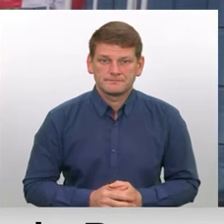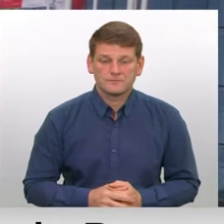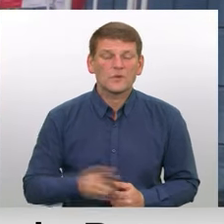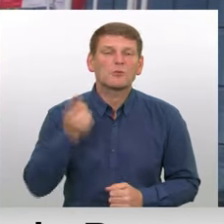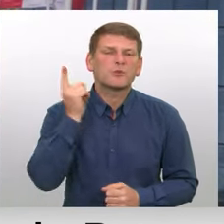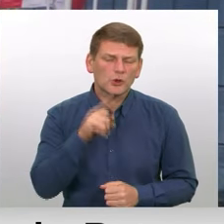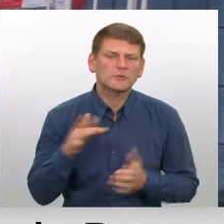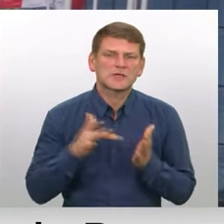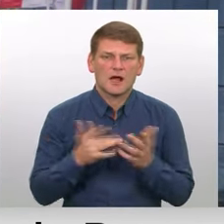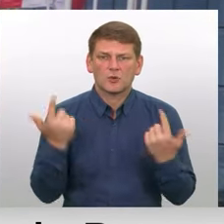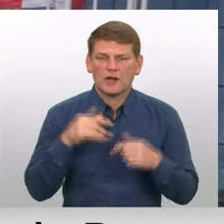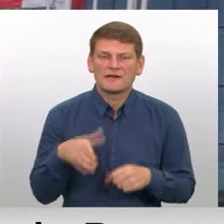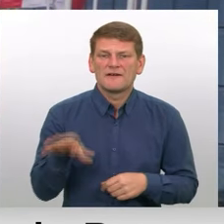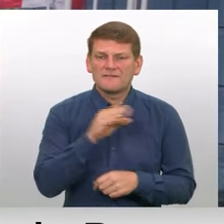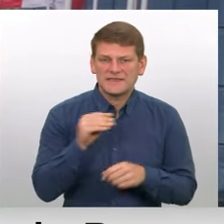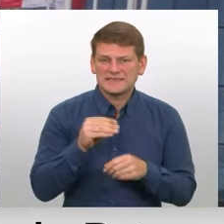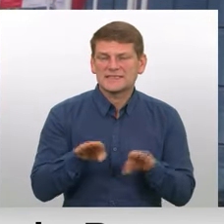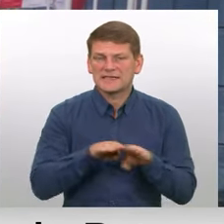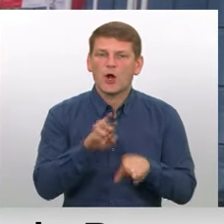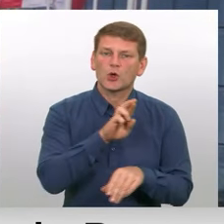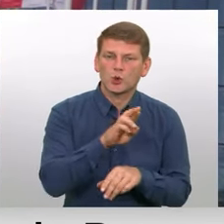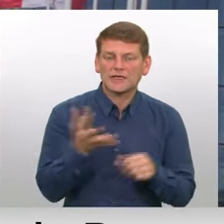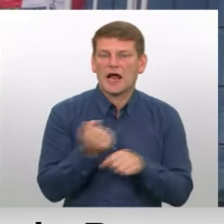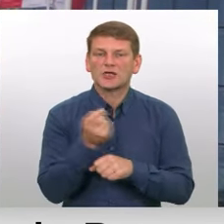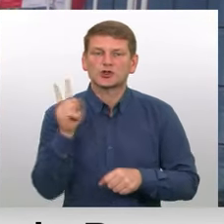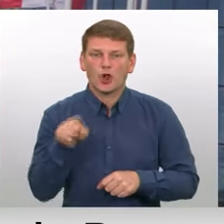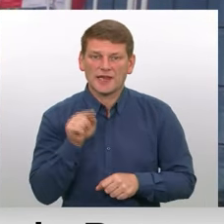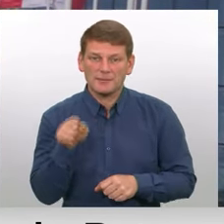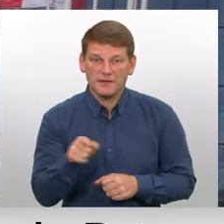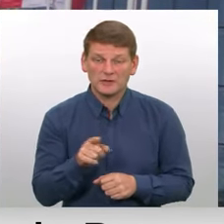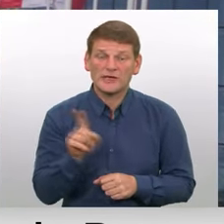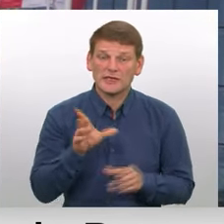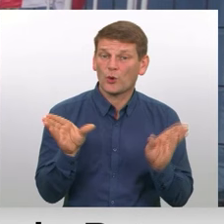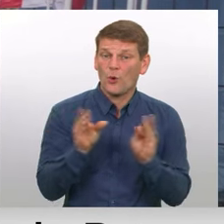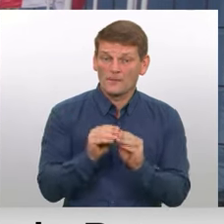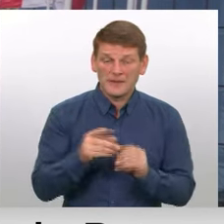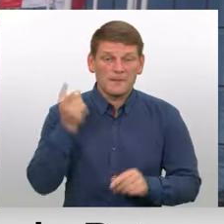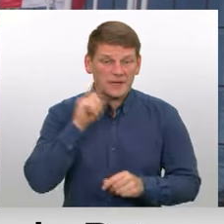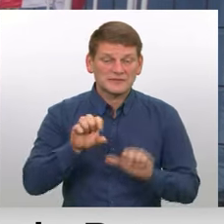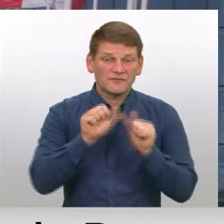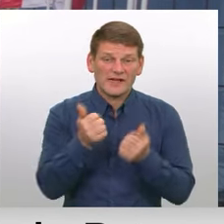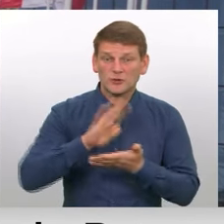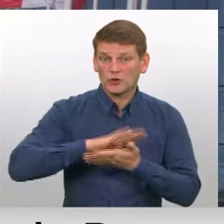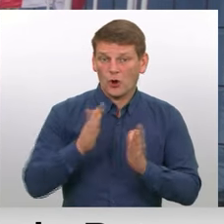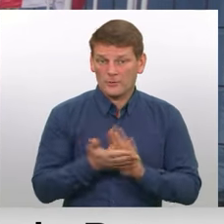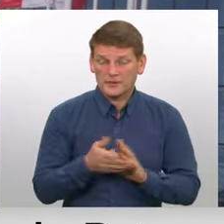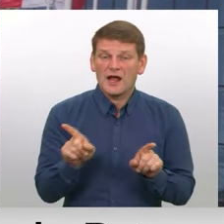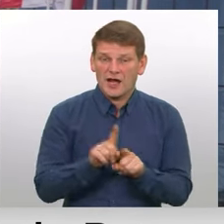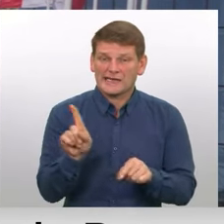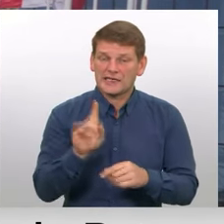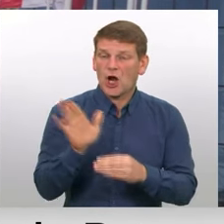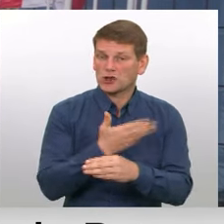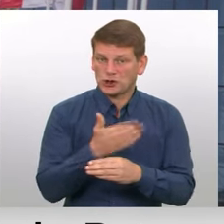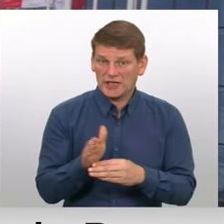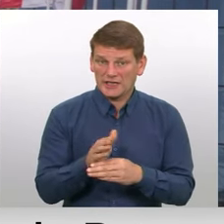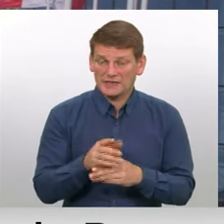Protams, kādu laiku visi salīdzinās Ruti ar Stoltenbergu. Ir kopīgais prasme veidot kompromisus, bet ir arī atšķirīgais.